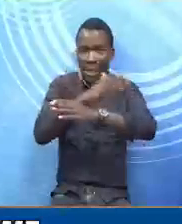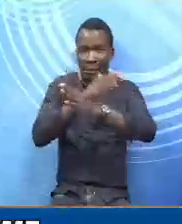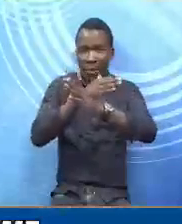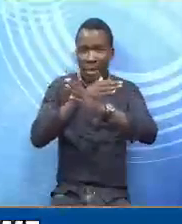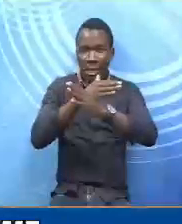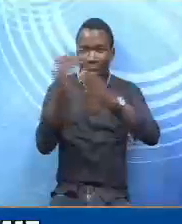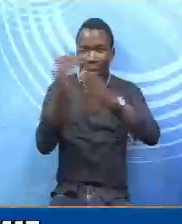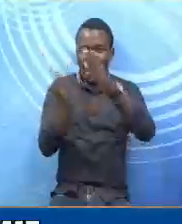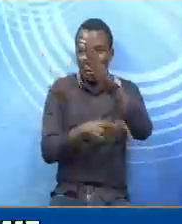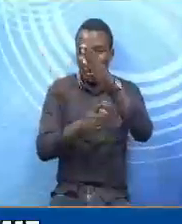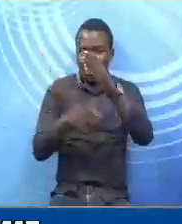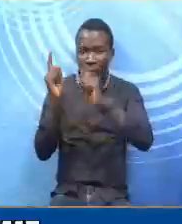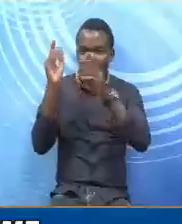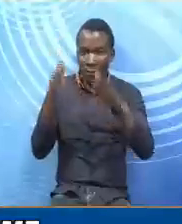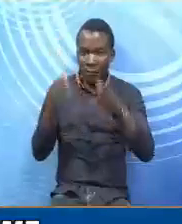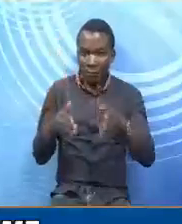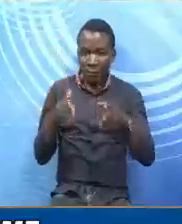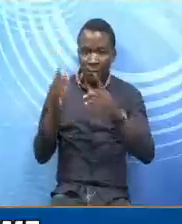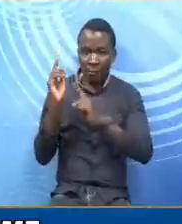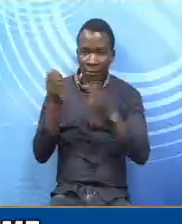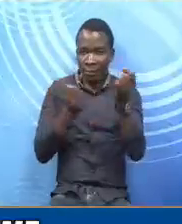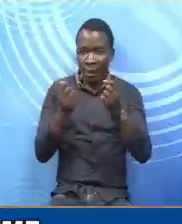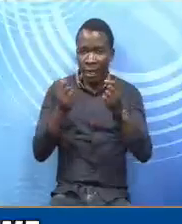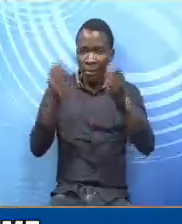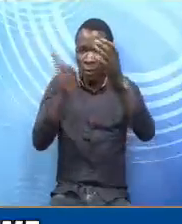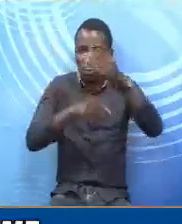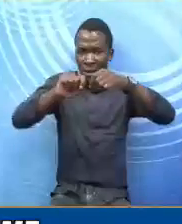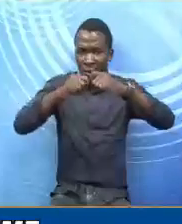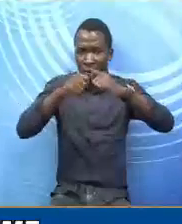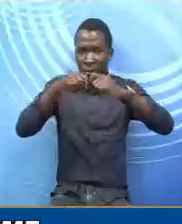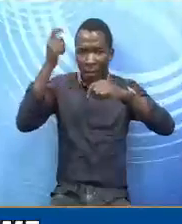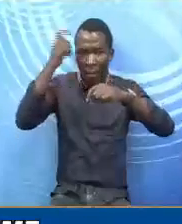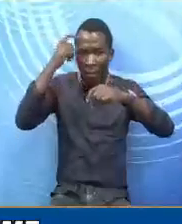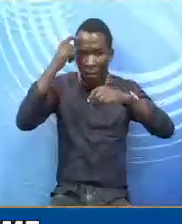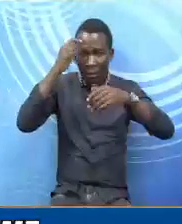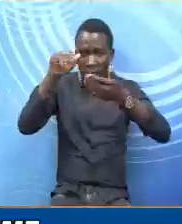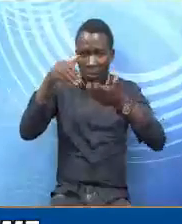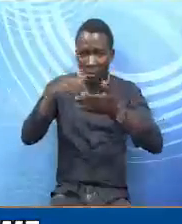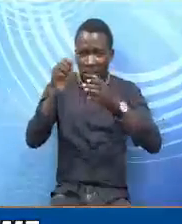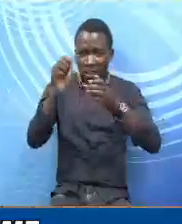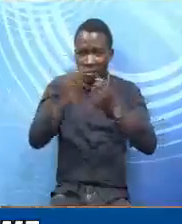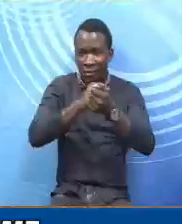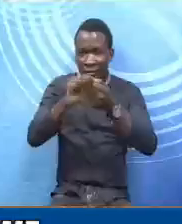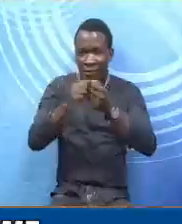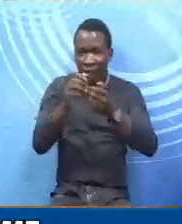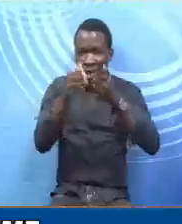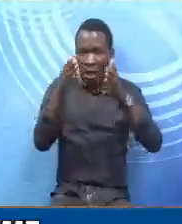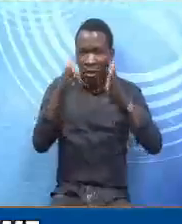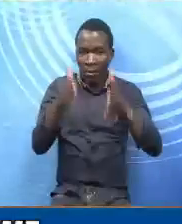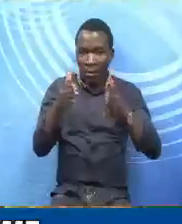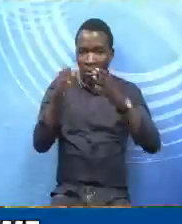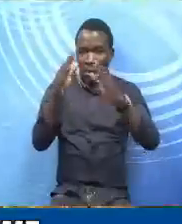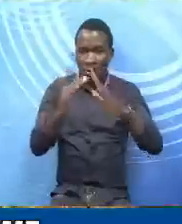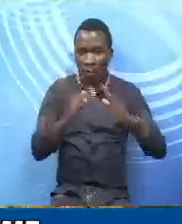yakubiswe n'uwari umuzamu warurinze amamodoka amukubita fera beto mu mutwe maze arawujanjagura ivinyuma. Abayobozi b'uyu mudugudu ndetse